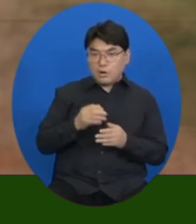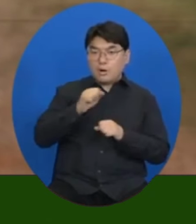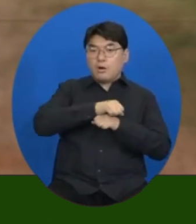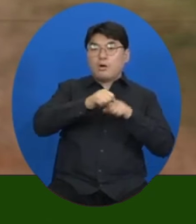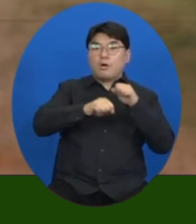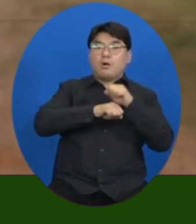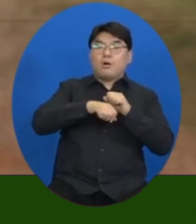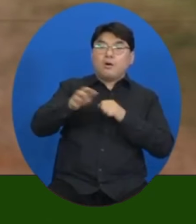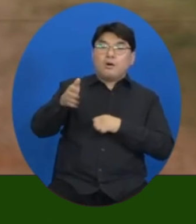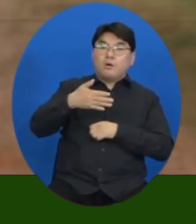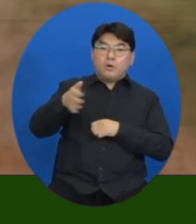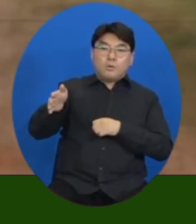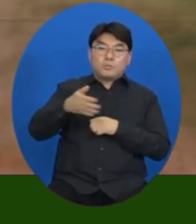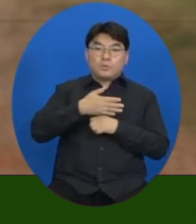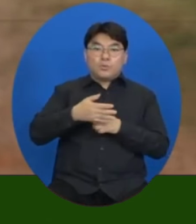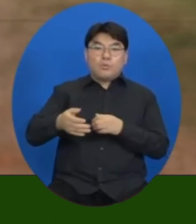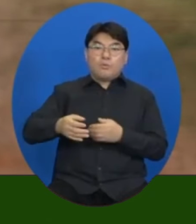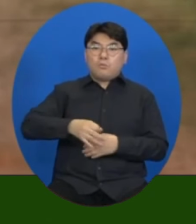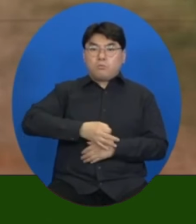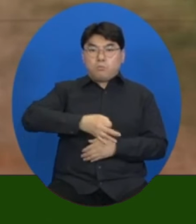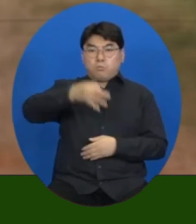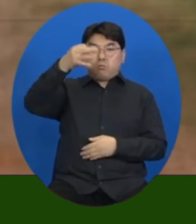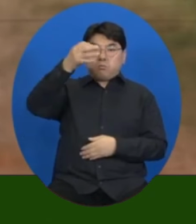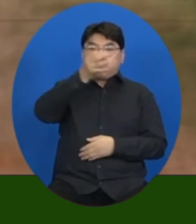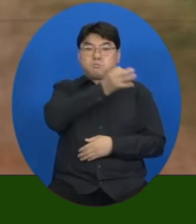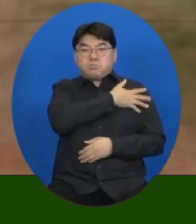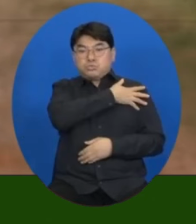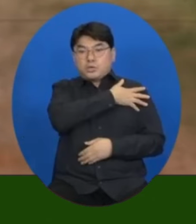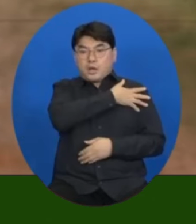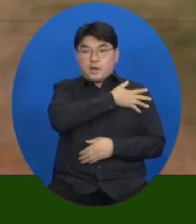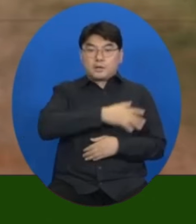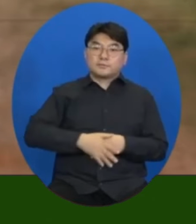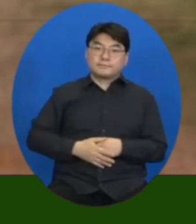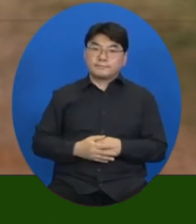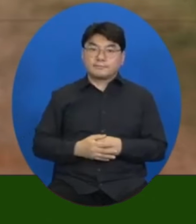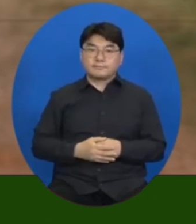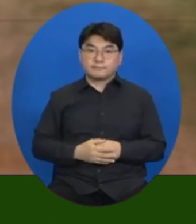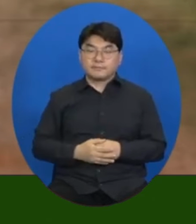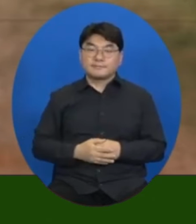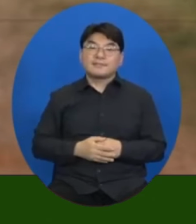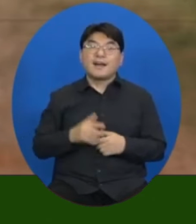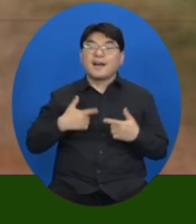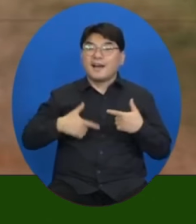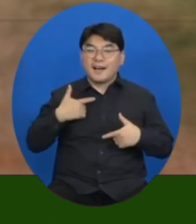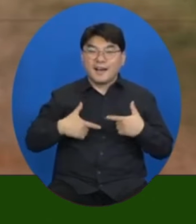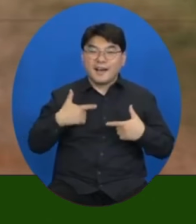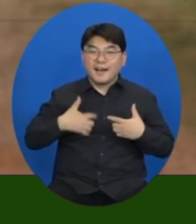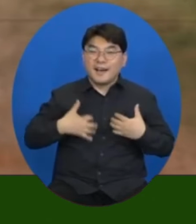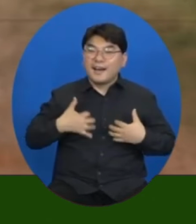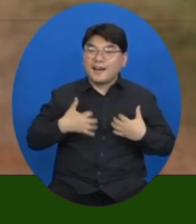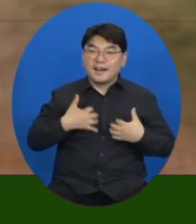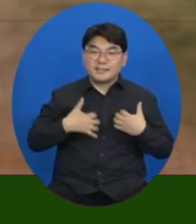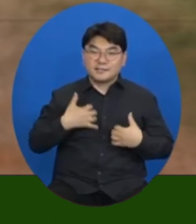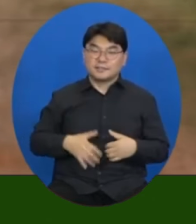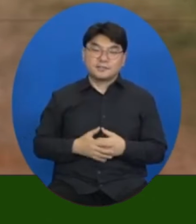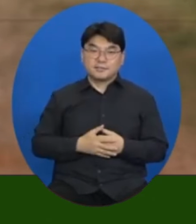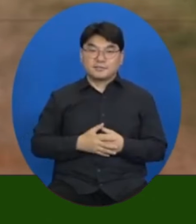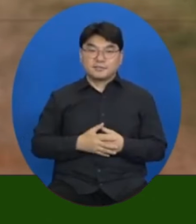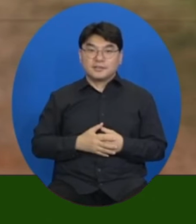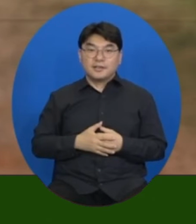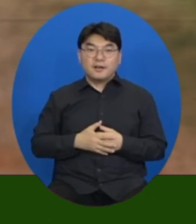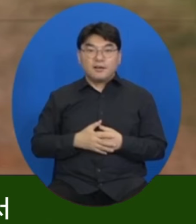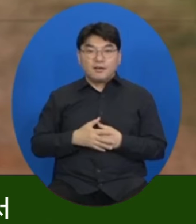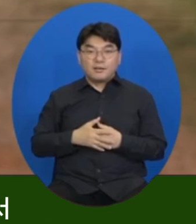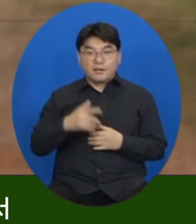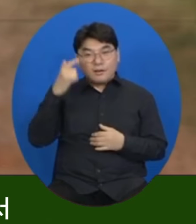보세요 쌓아둘 것이 없지 너무 재산이 많아요 막 안 기쁘세요이 생 상상해 보자